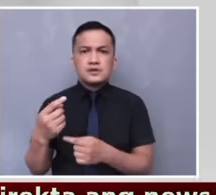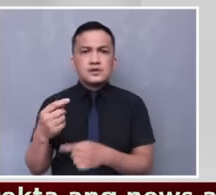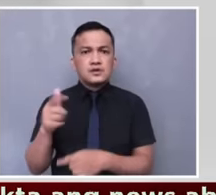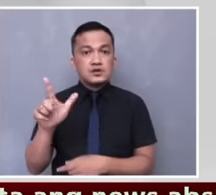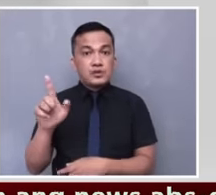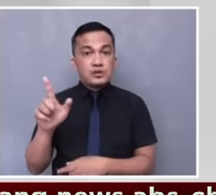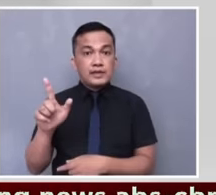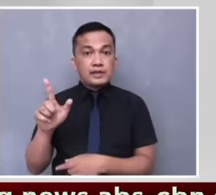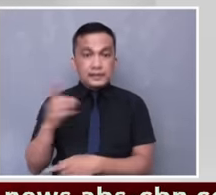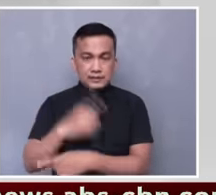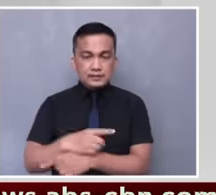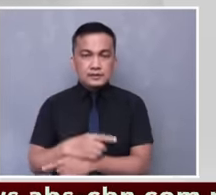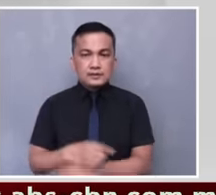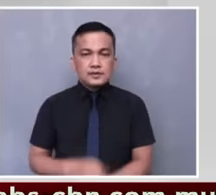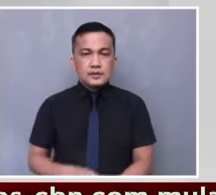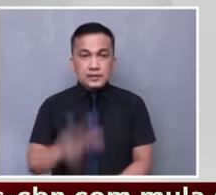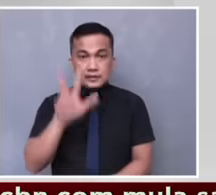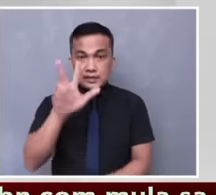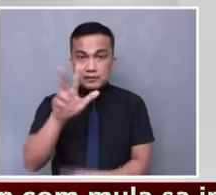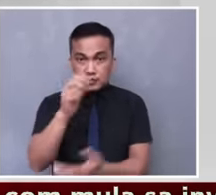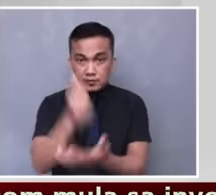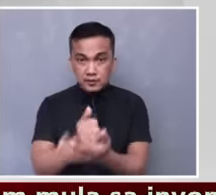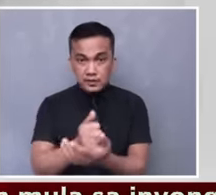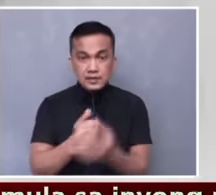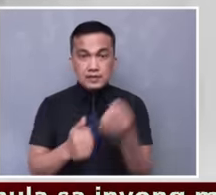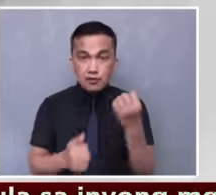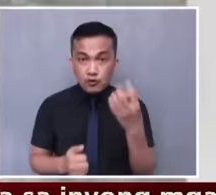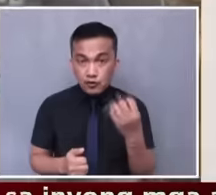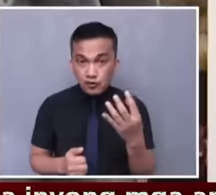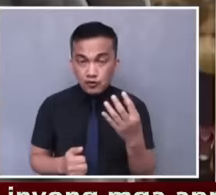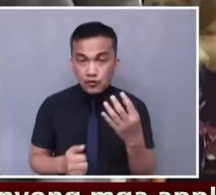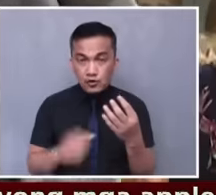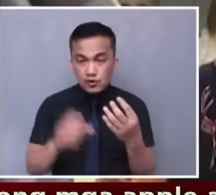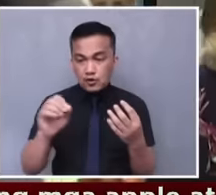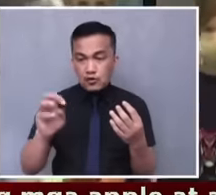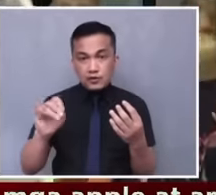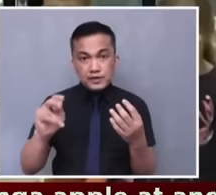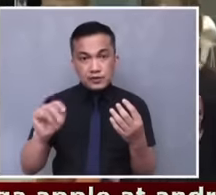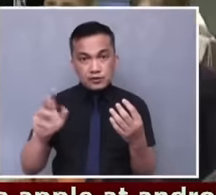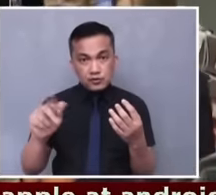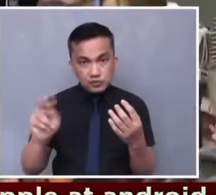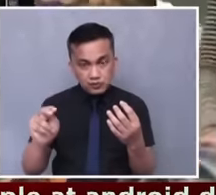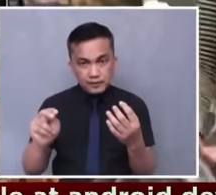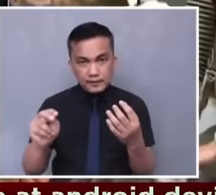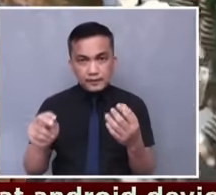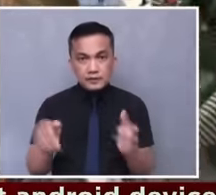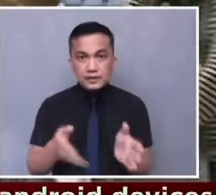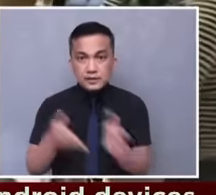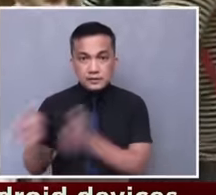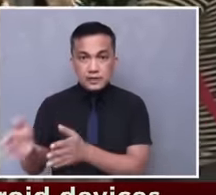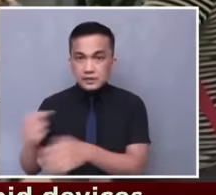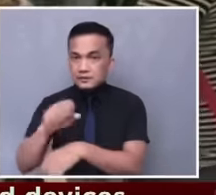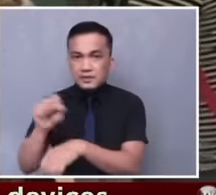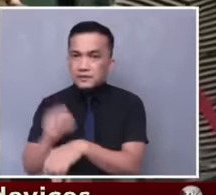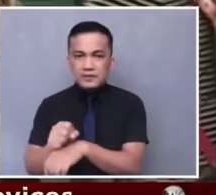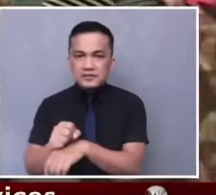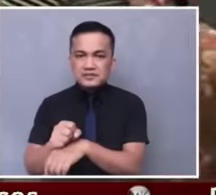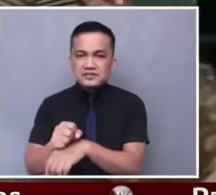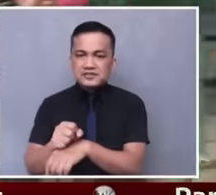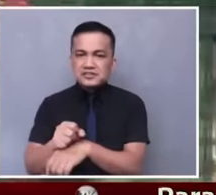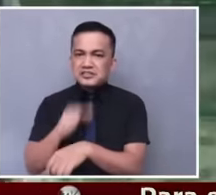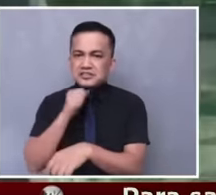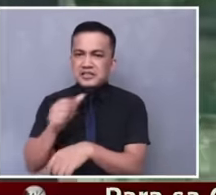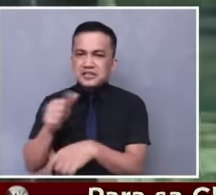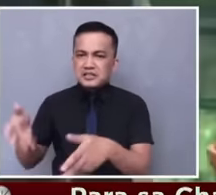araw. May 3 kumpirmadong kaso ang Hong Kong ng Omicron. Ang Singapore hindi na rin magpapapasok sa kanilang